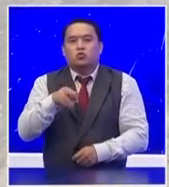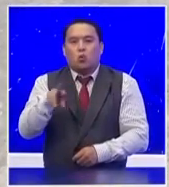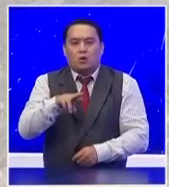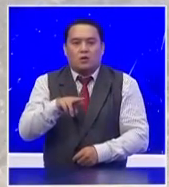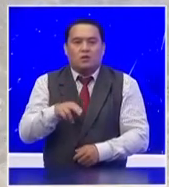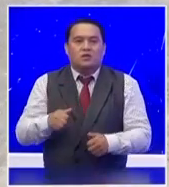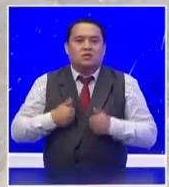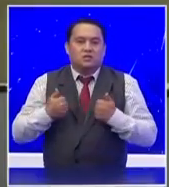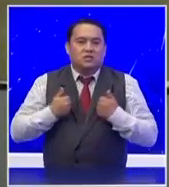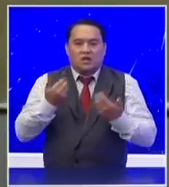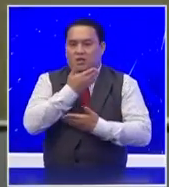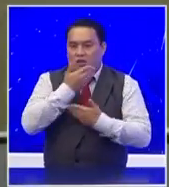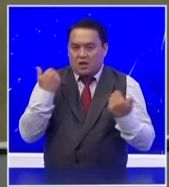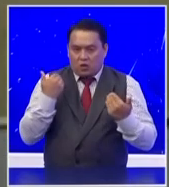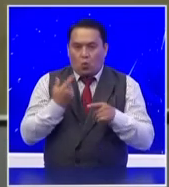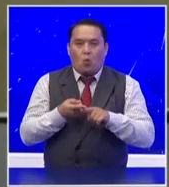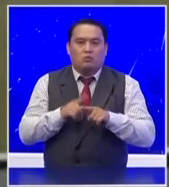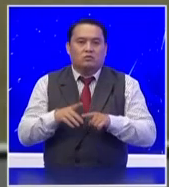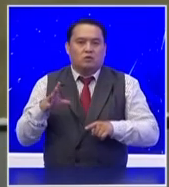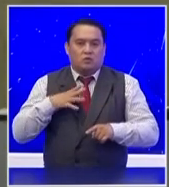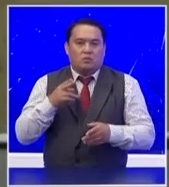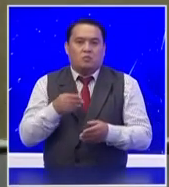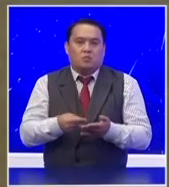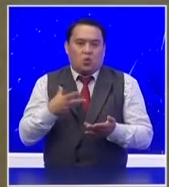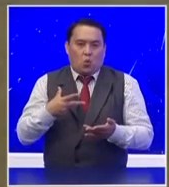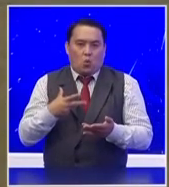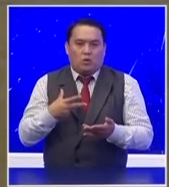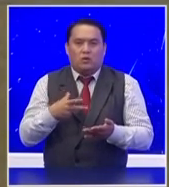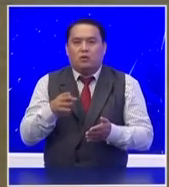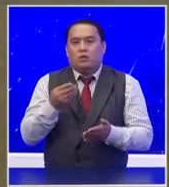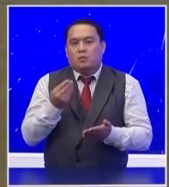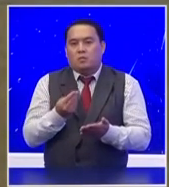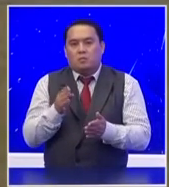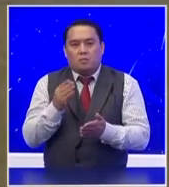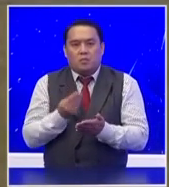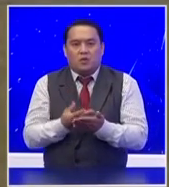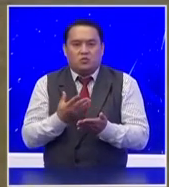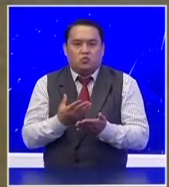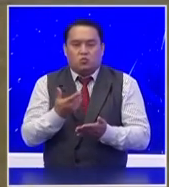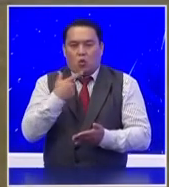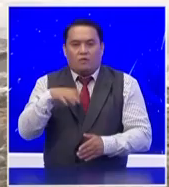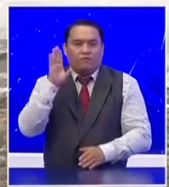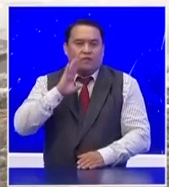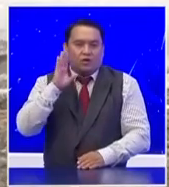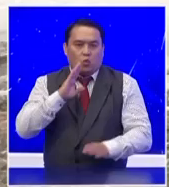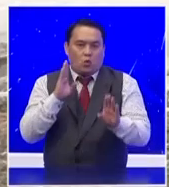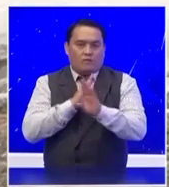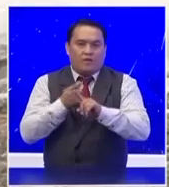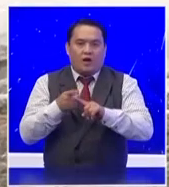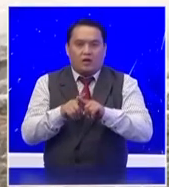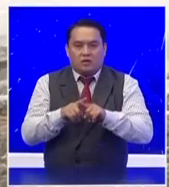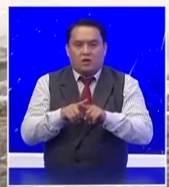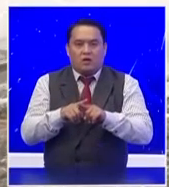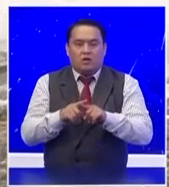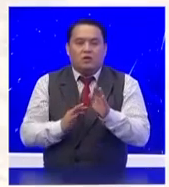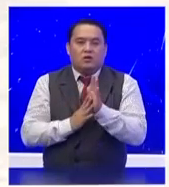никаким целебным эффектом она не обладает. Об этом свидетельствуют пробы. Отложения бесценные, необходимы только лишь для самого водоема и природы. Именно в этой